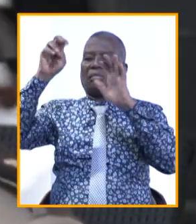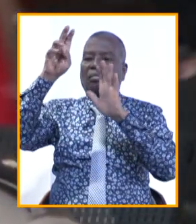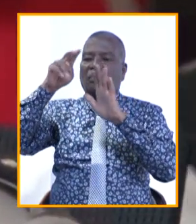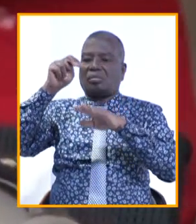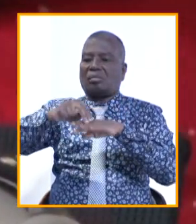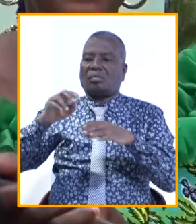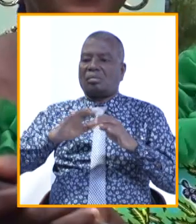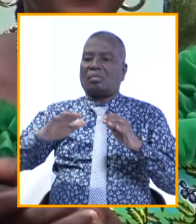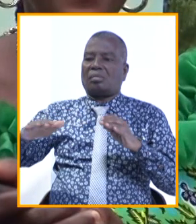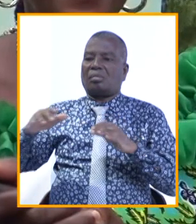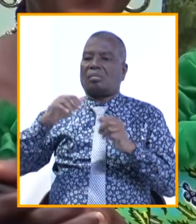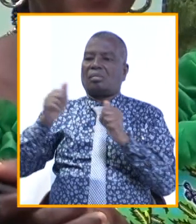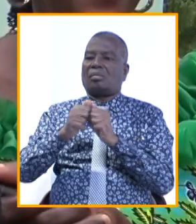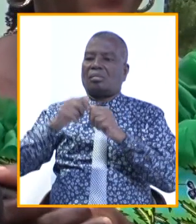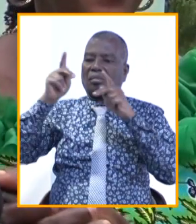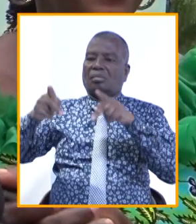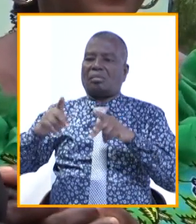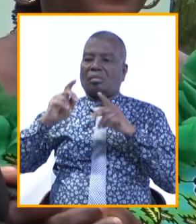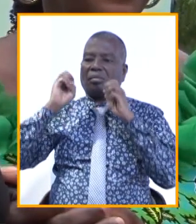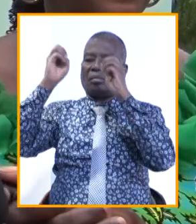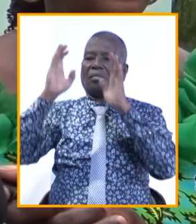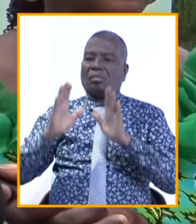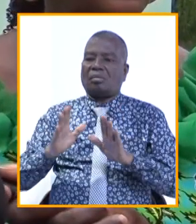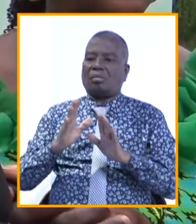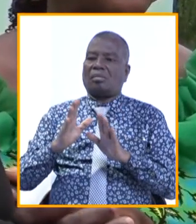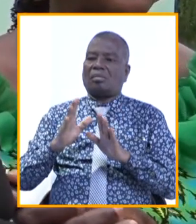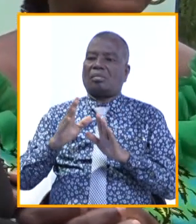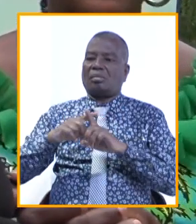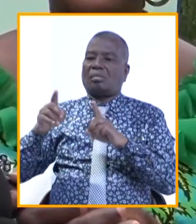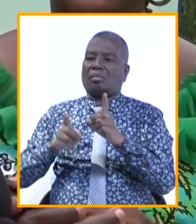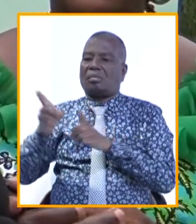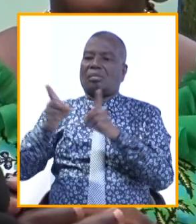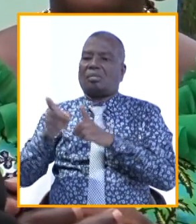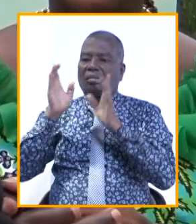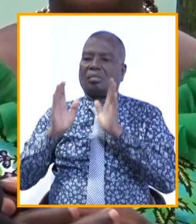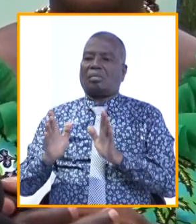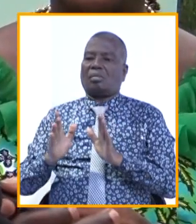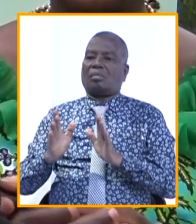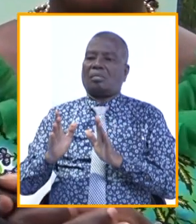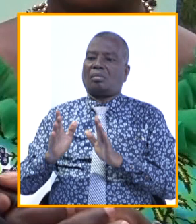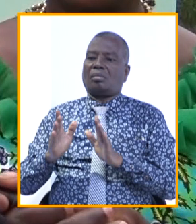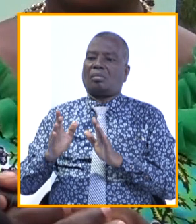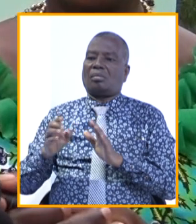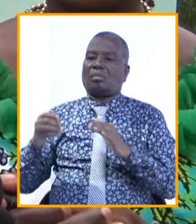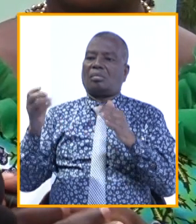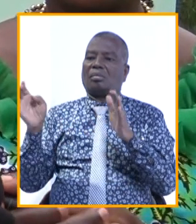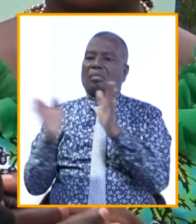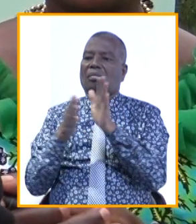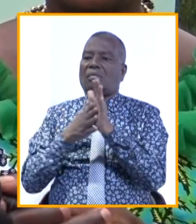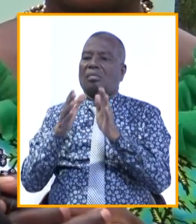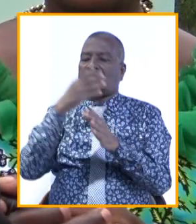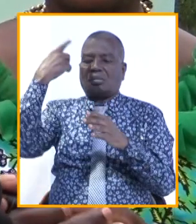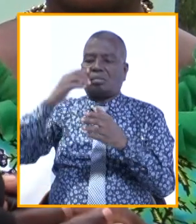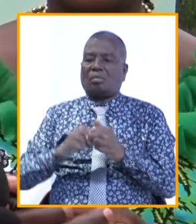qu'ils doivent contribuer aux côtés du personnel enseignant et des directeurs des établissements